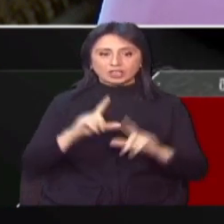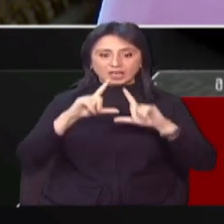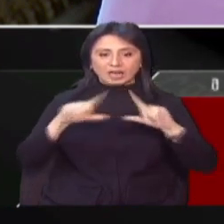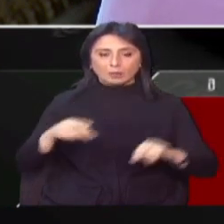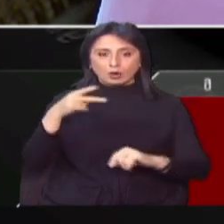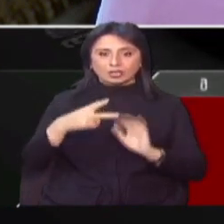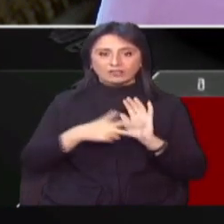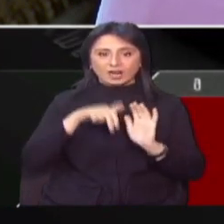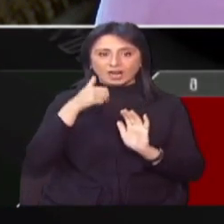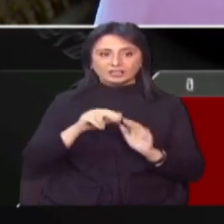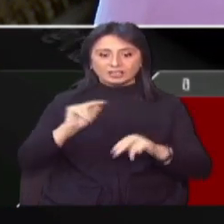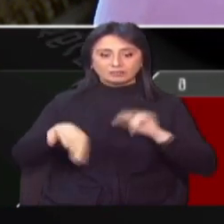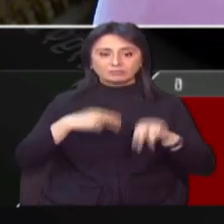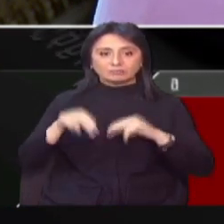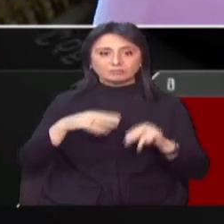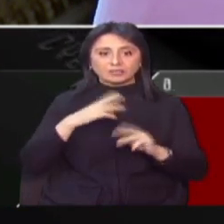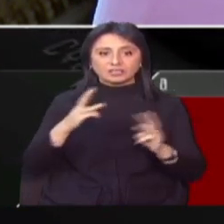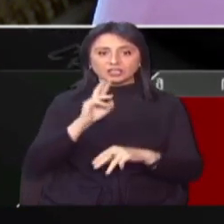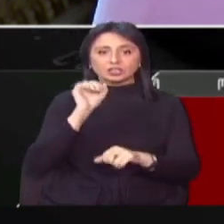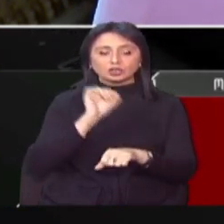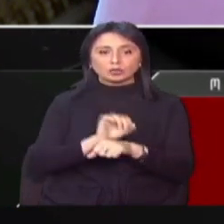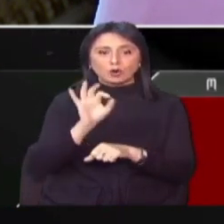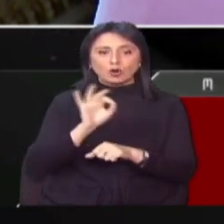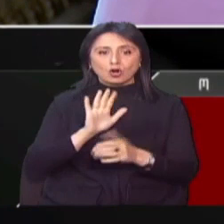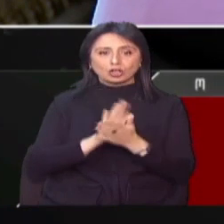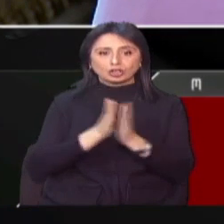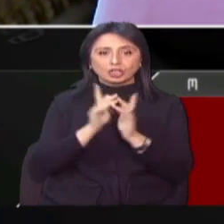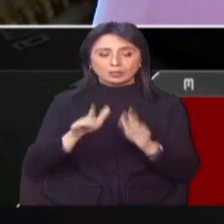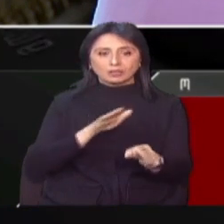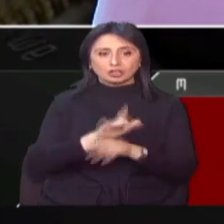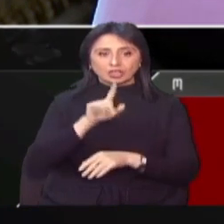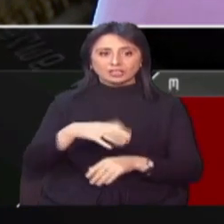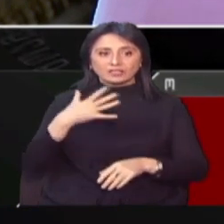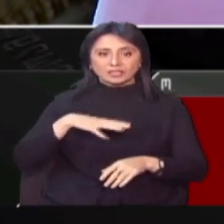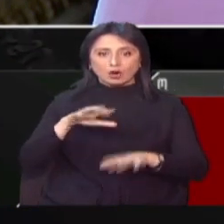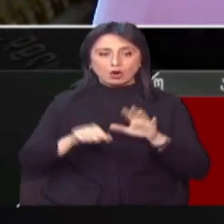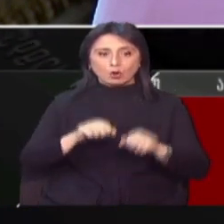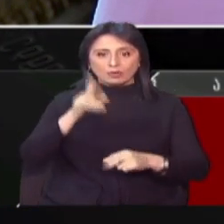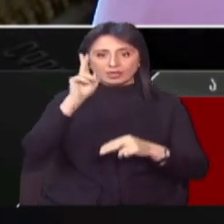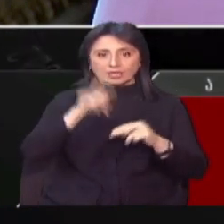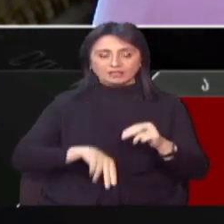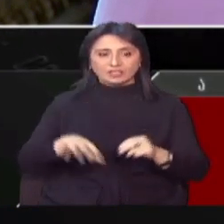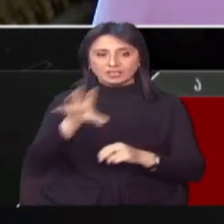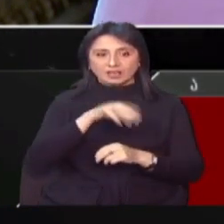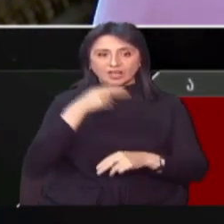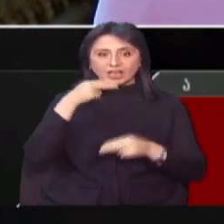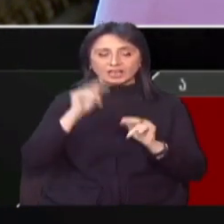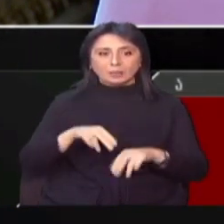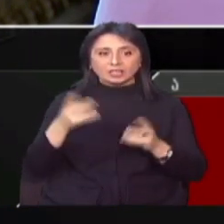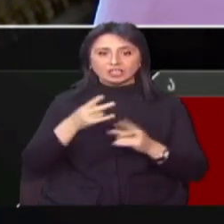კრემლმა 2008 წელს გაფორმებული ცეცხლი შეწყვეტის შეთანხმება შეასრულოს საქართველოში ოკუპაცია დაასრულოს და Vela